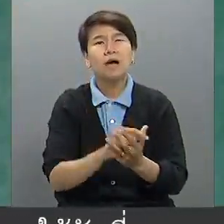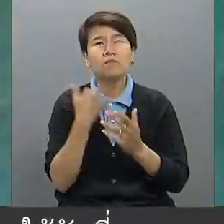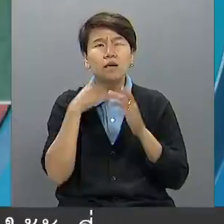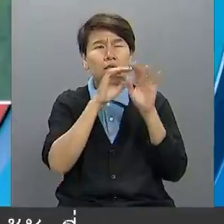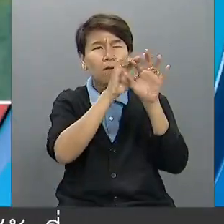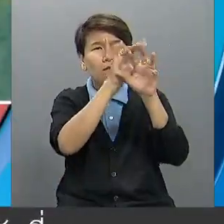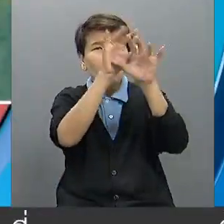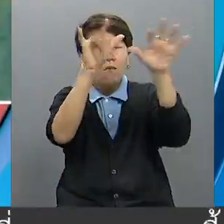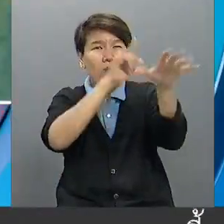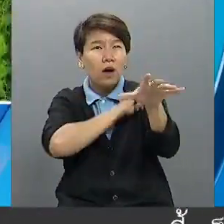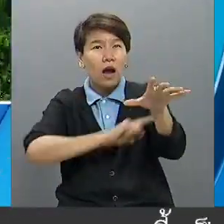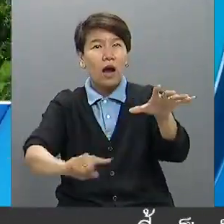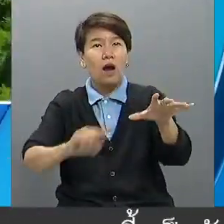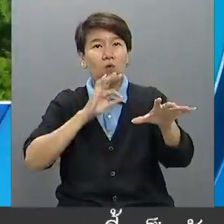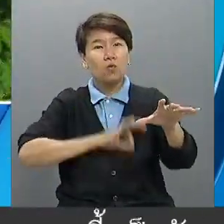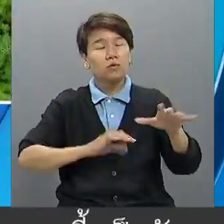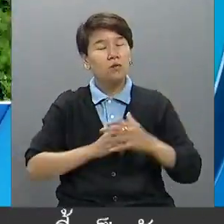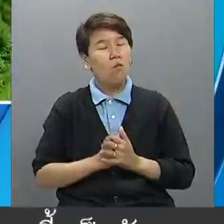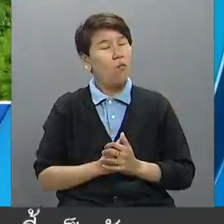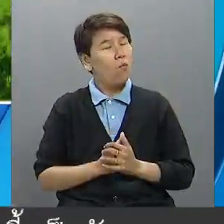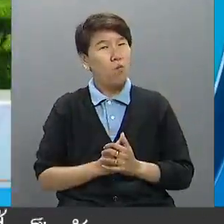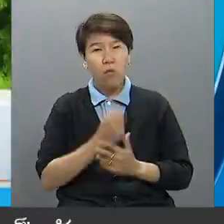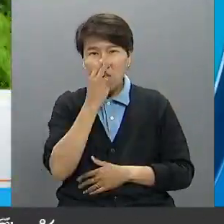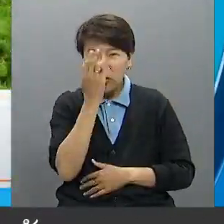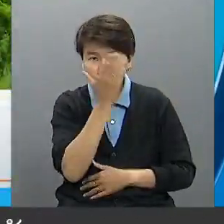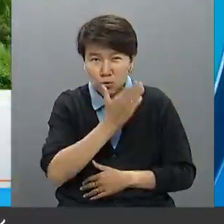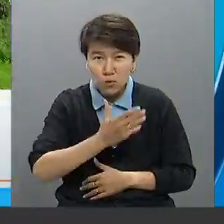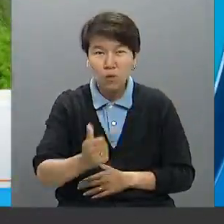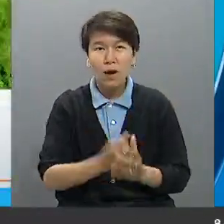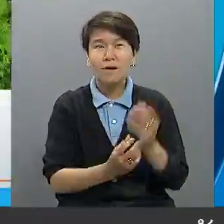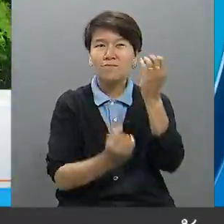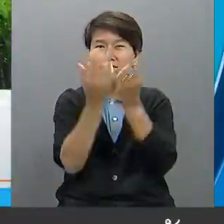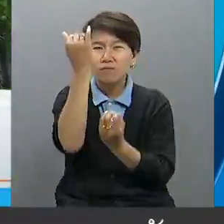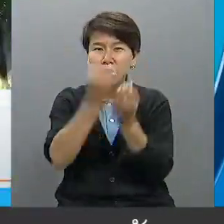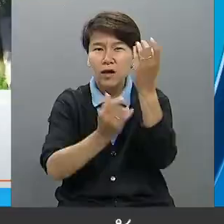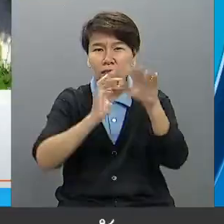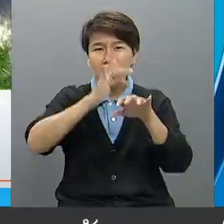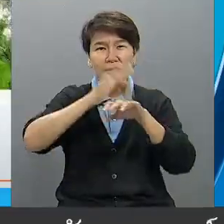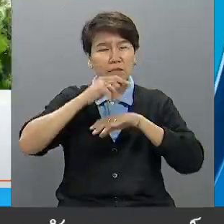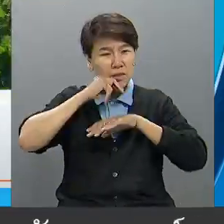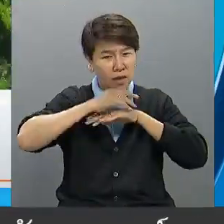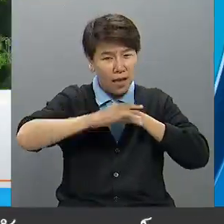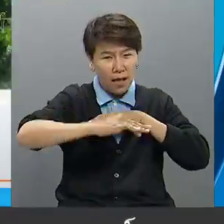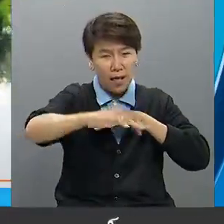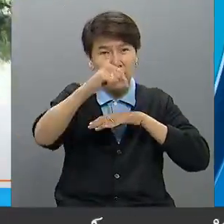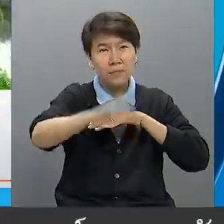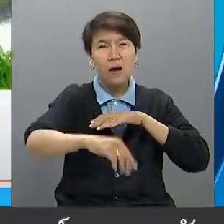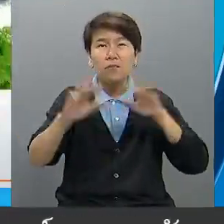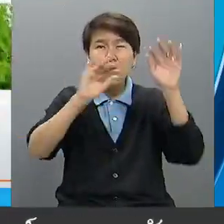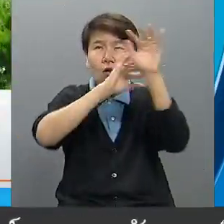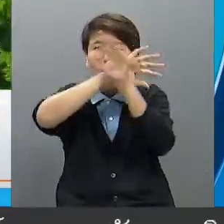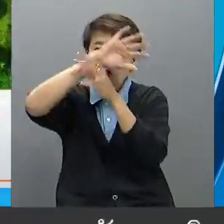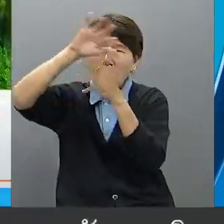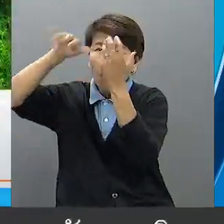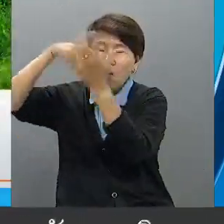ากาศจะได้ยิ่งสวยงามได้ดูวิวทั้งเป็นวิวผืนน้ำแล้วก็สายหมอกไปพร้อมกันด้วย โอ้โหโรแมนติ